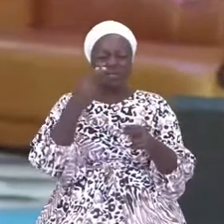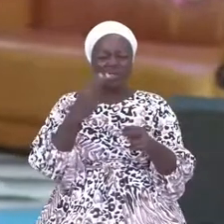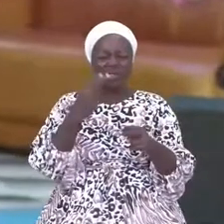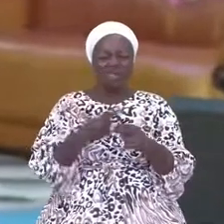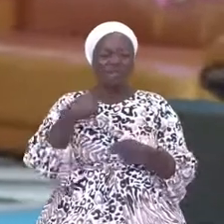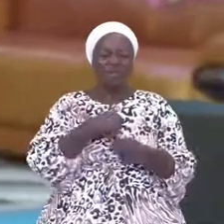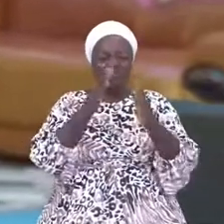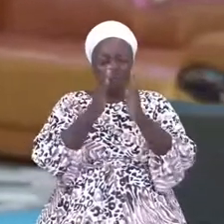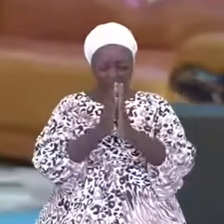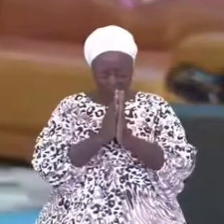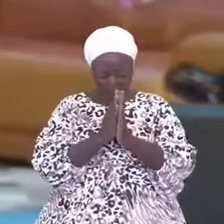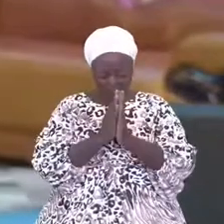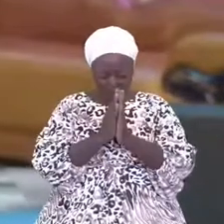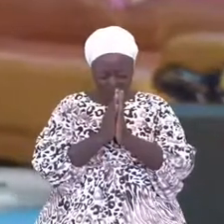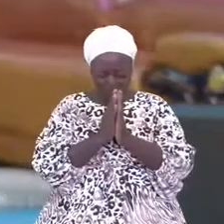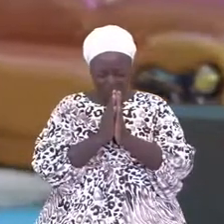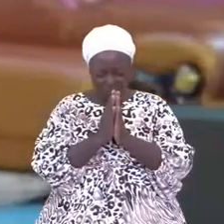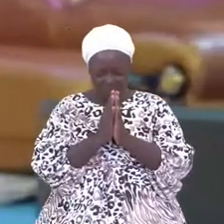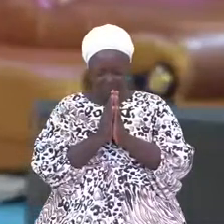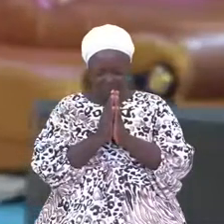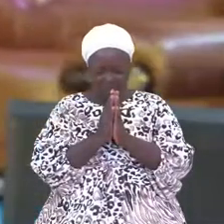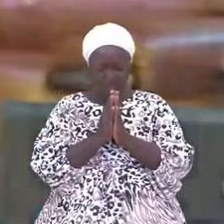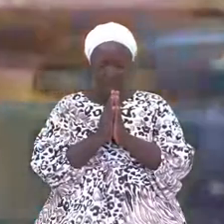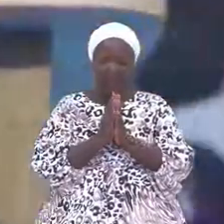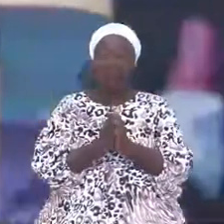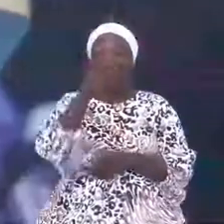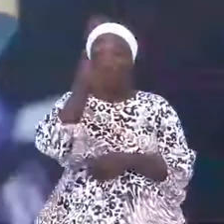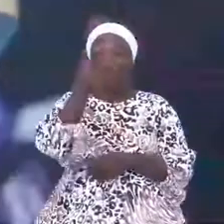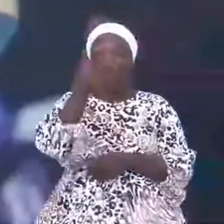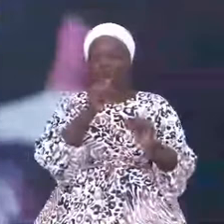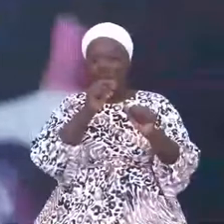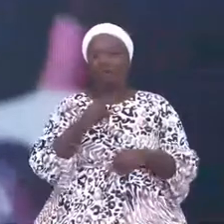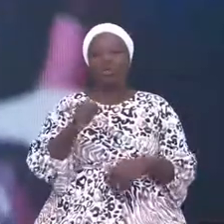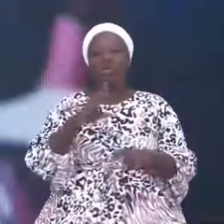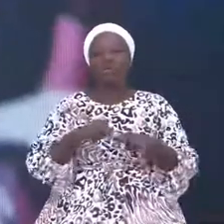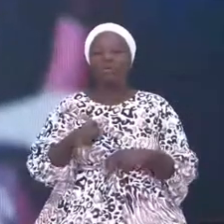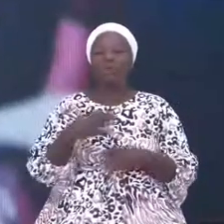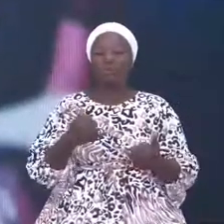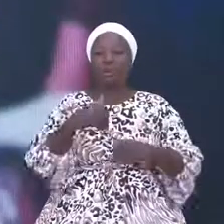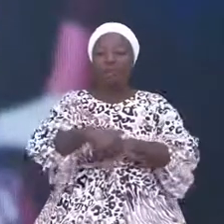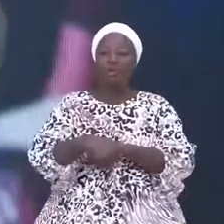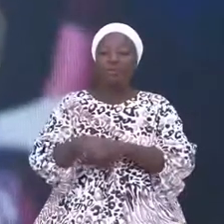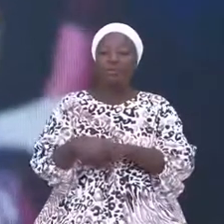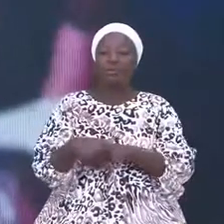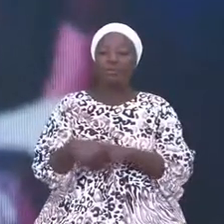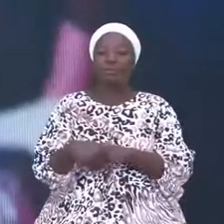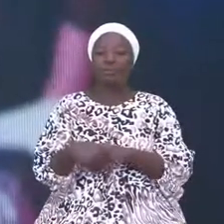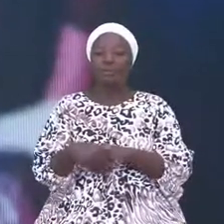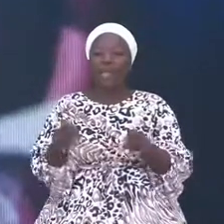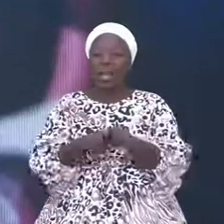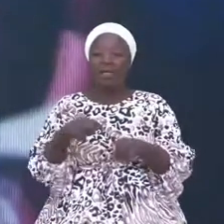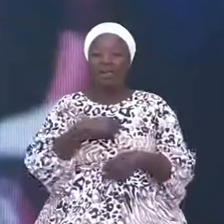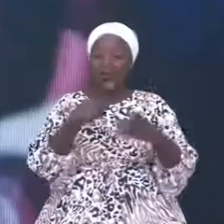Merci pour l'exaucement. Au nom de Jésus, nous prions. Que Dieu bénisse. Pouvez-vous vous